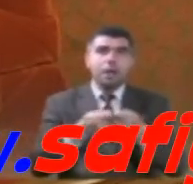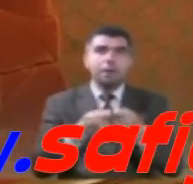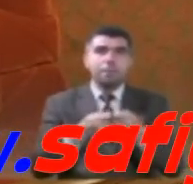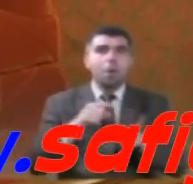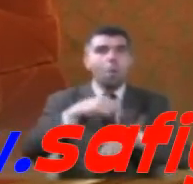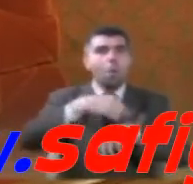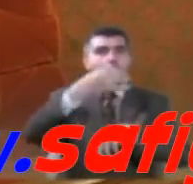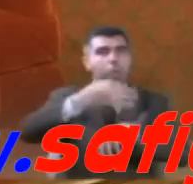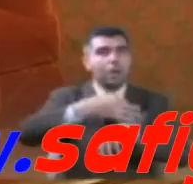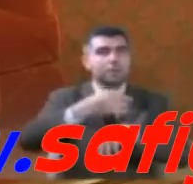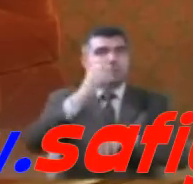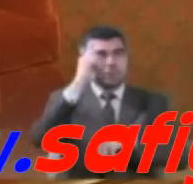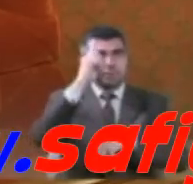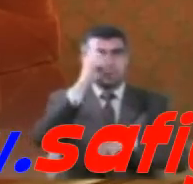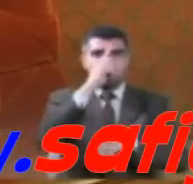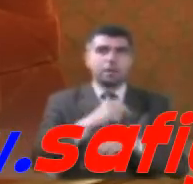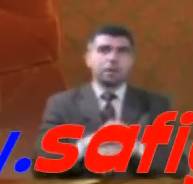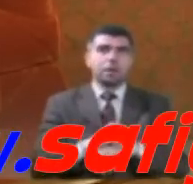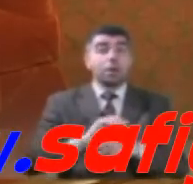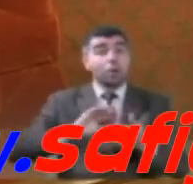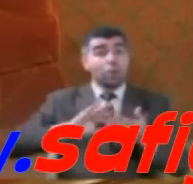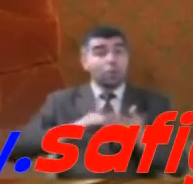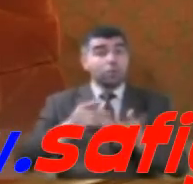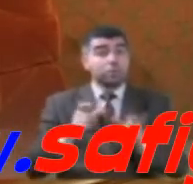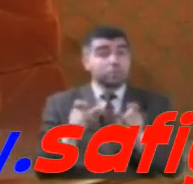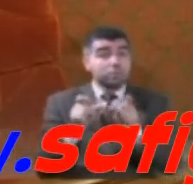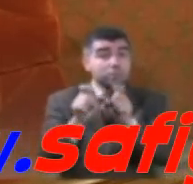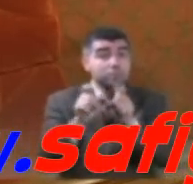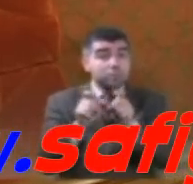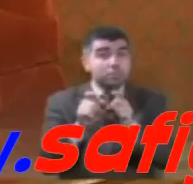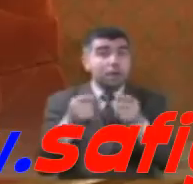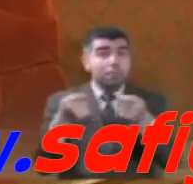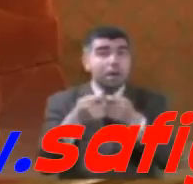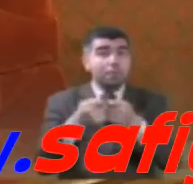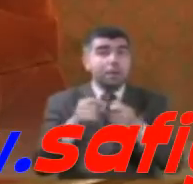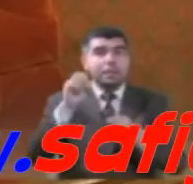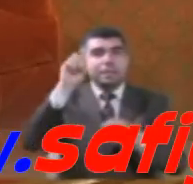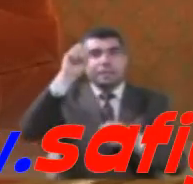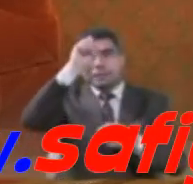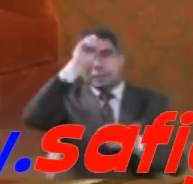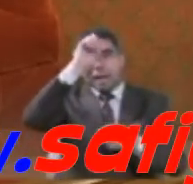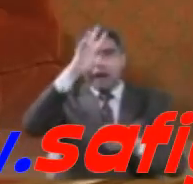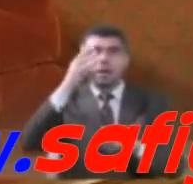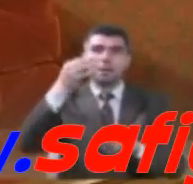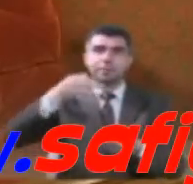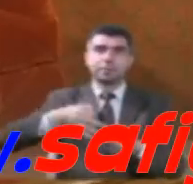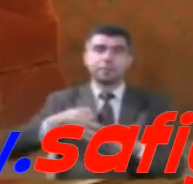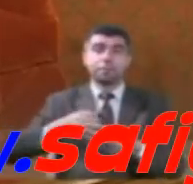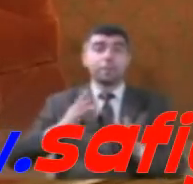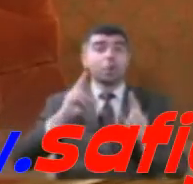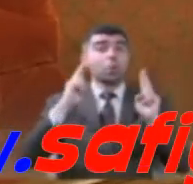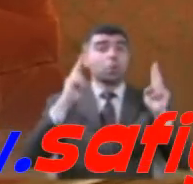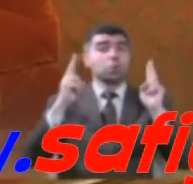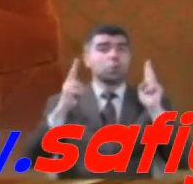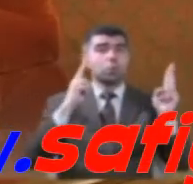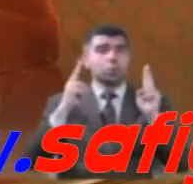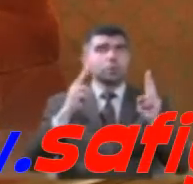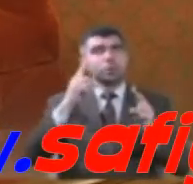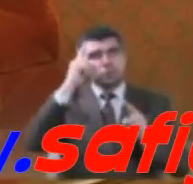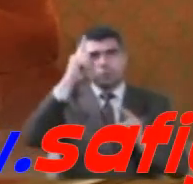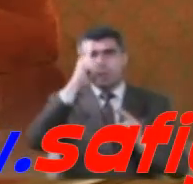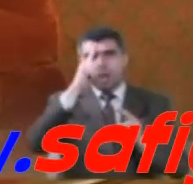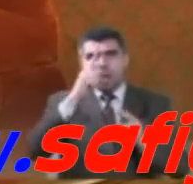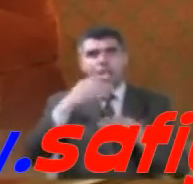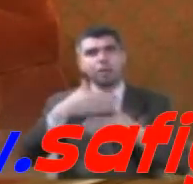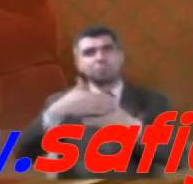فوقته ان شاء الله، وحارسين كل الحرص لانه مرتبط بقطاع استراتيجي اللي هو الطاقه. طريق السيار جي المجال نتحدثوا عليها، شنو هي